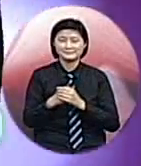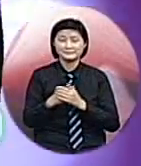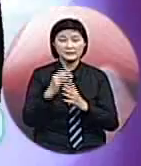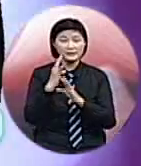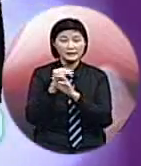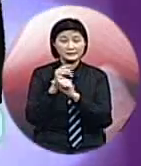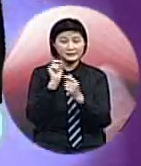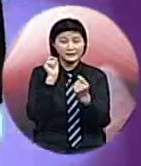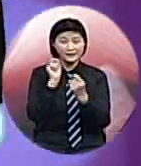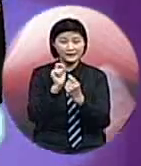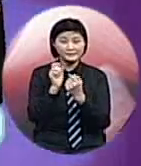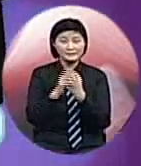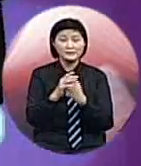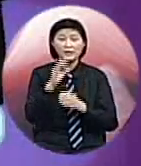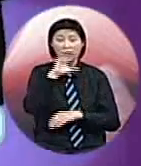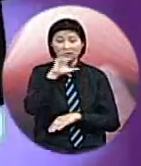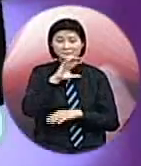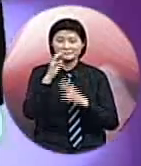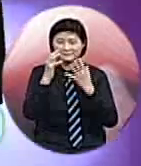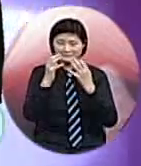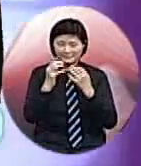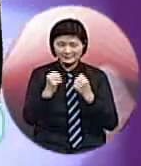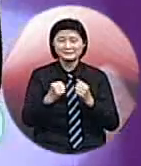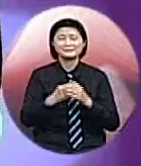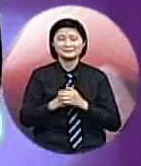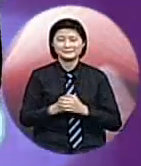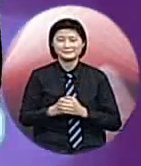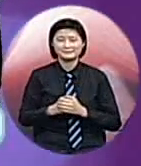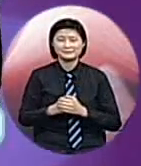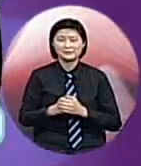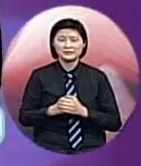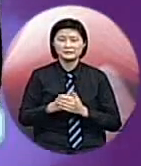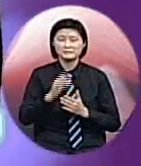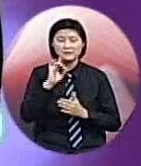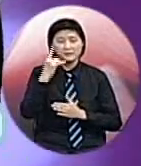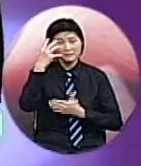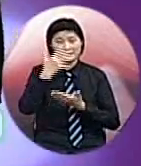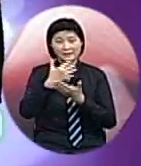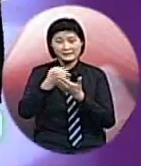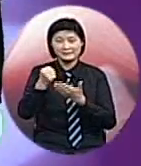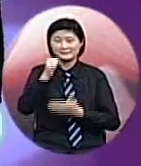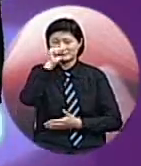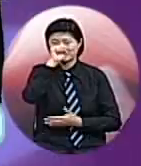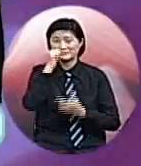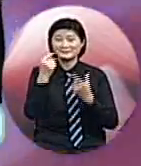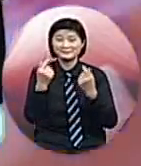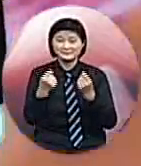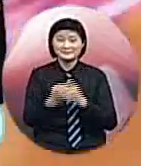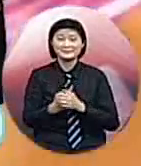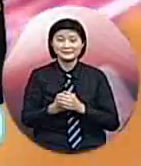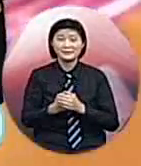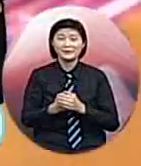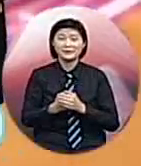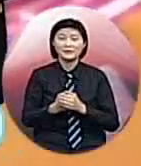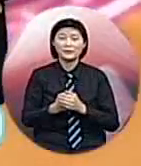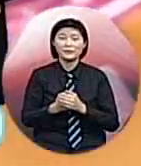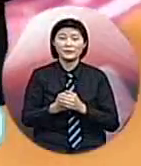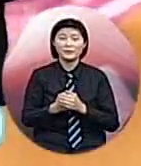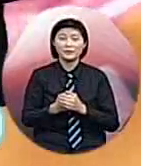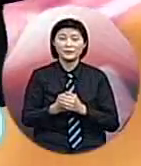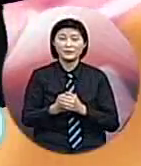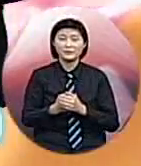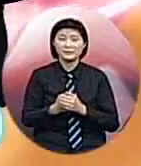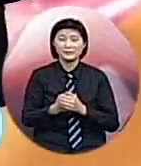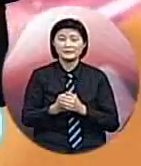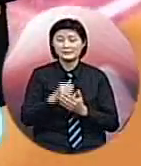날짜상 얼마 안 남았으니까 연습 좀 많이 하셔가지고 그. 또 영광을 차지하는 것도 좋을 것 같은데 장원의 네. 영광을 하신 분